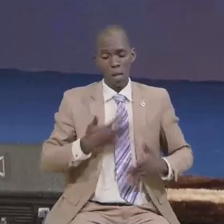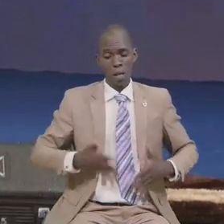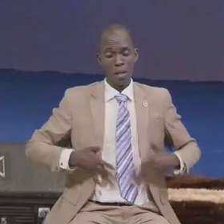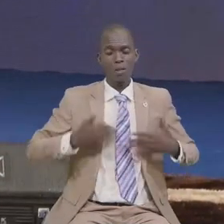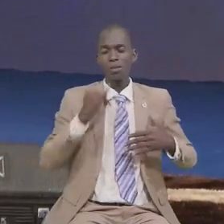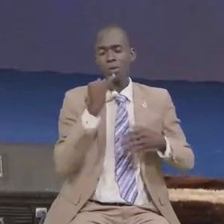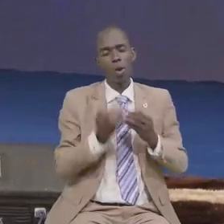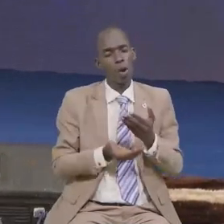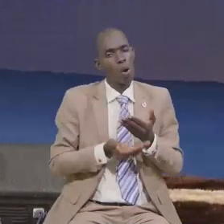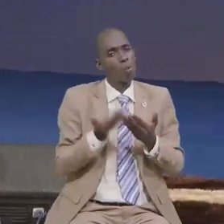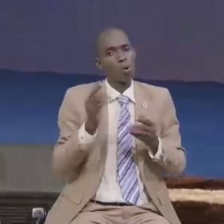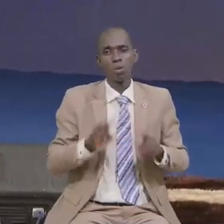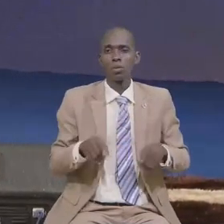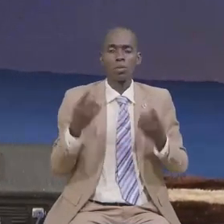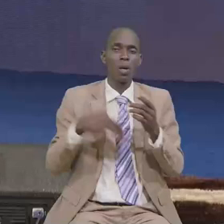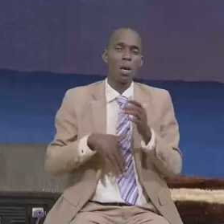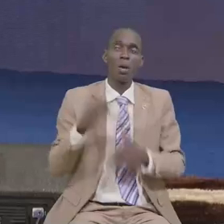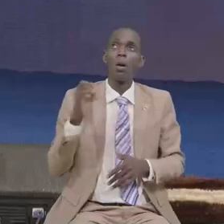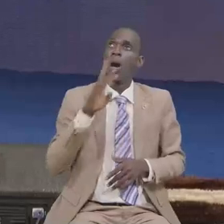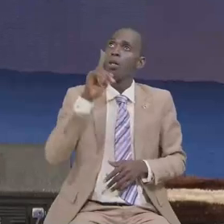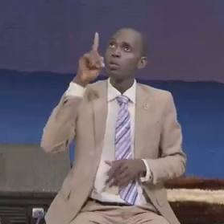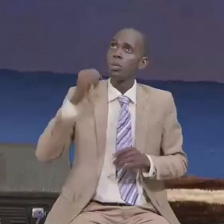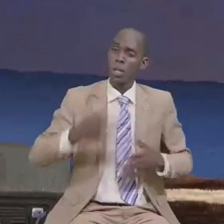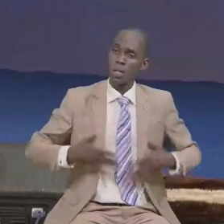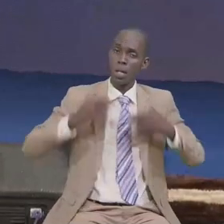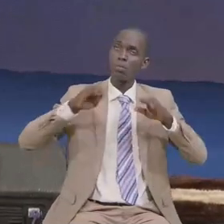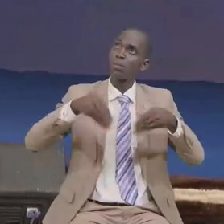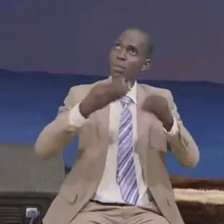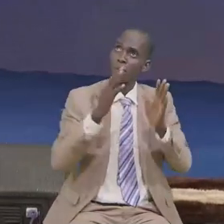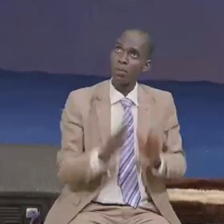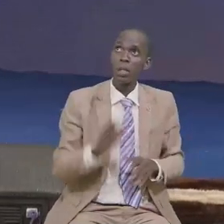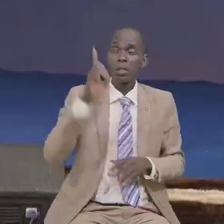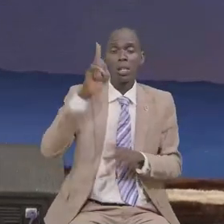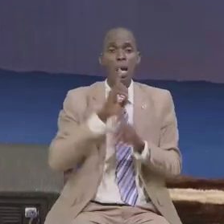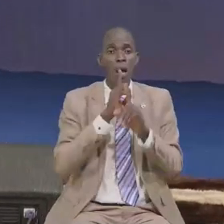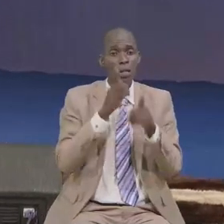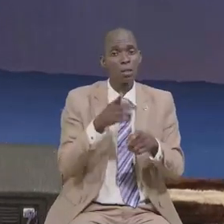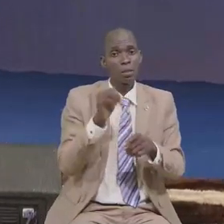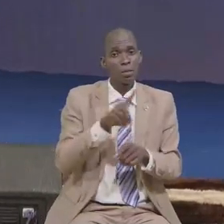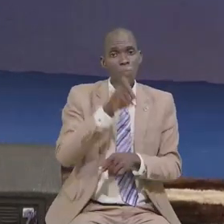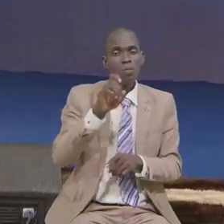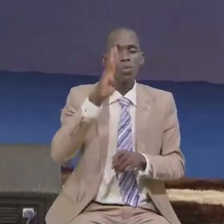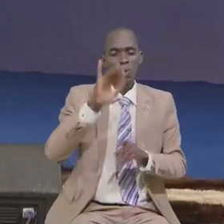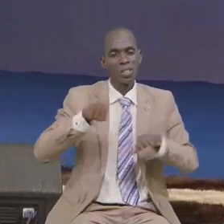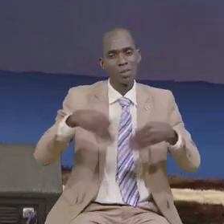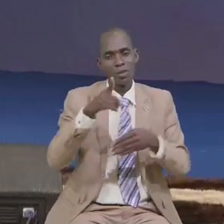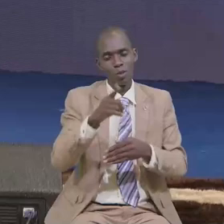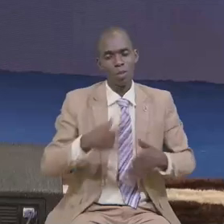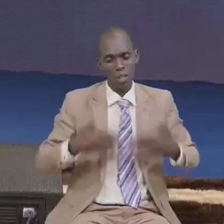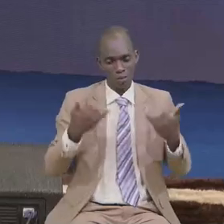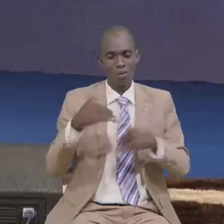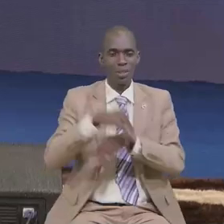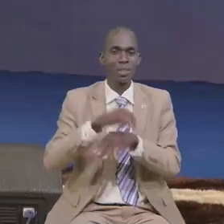je vais bientôt expirer. Es-tu celui qui donne la vie? Il répond à la question tout en donnant la vie